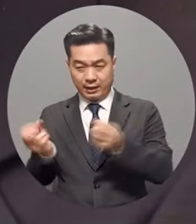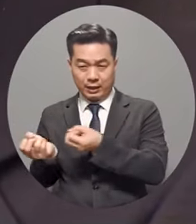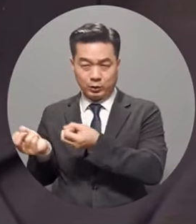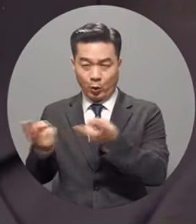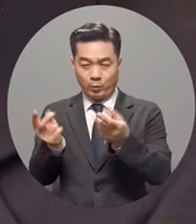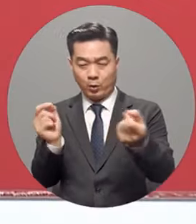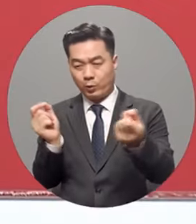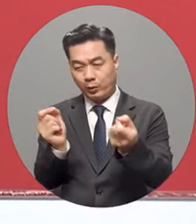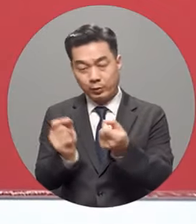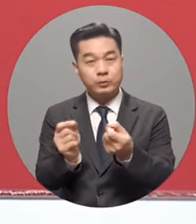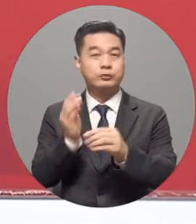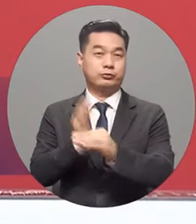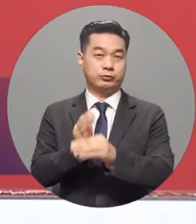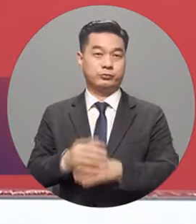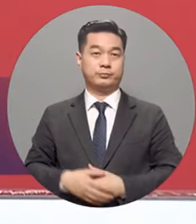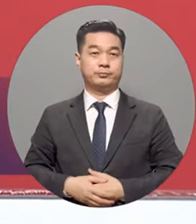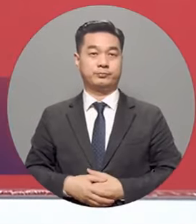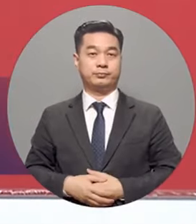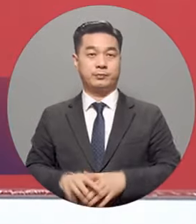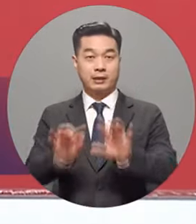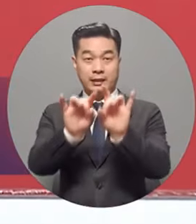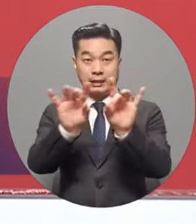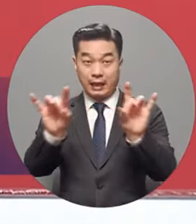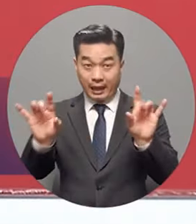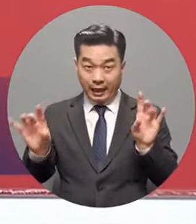있습니다. 개별적으로 이렇게